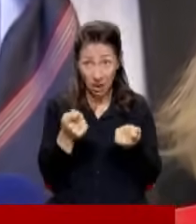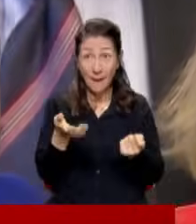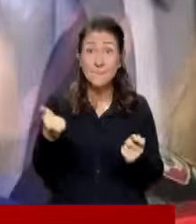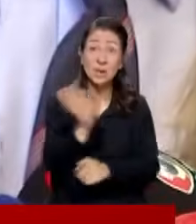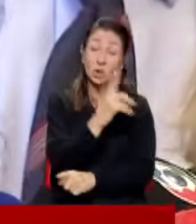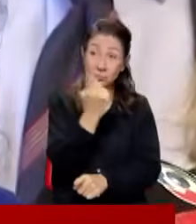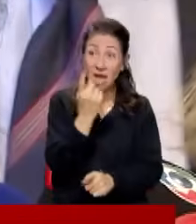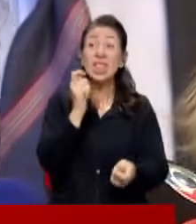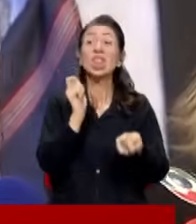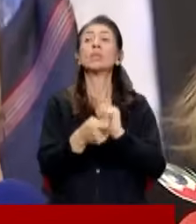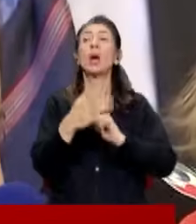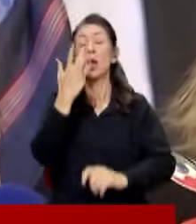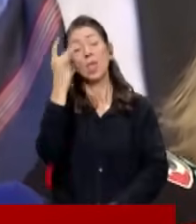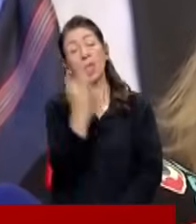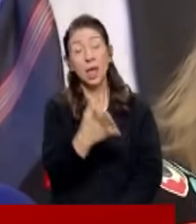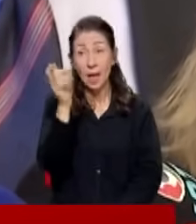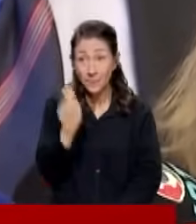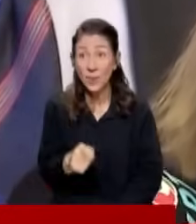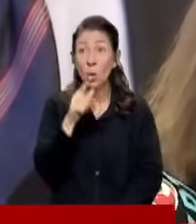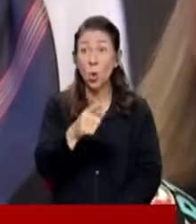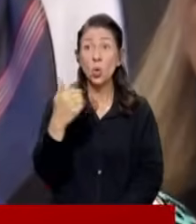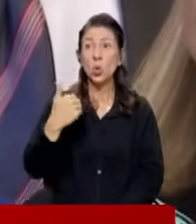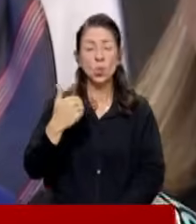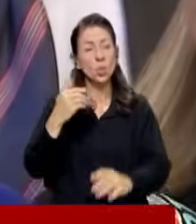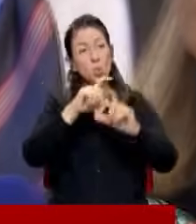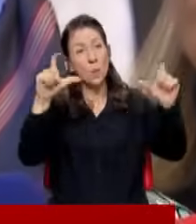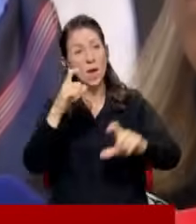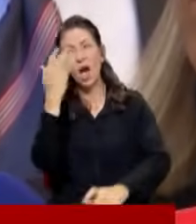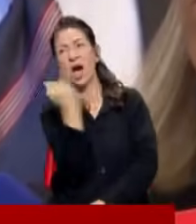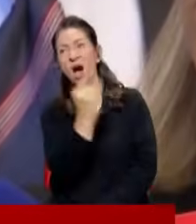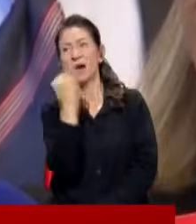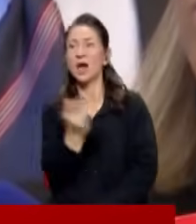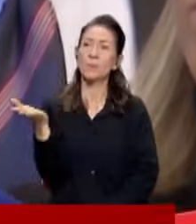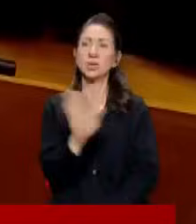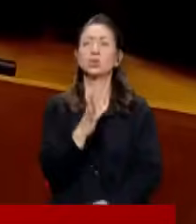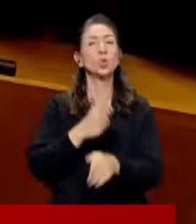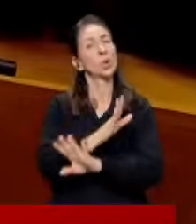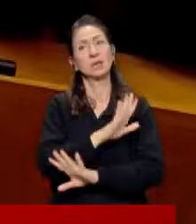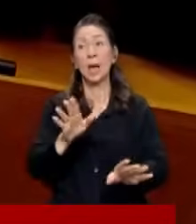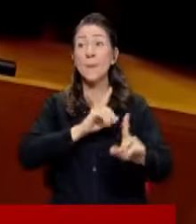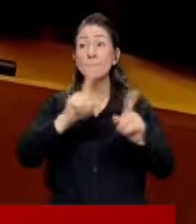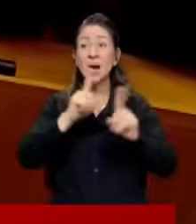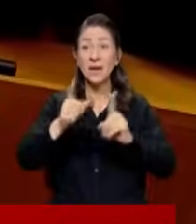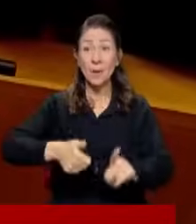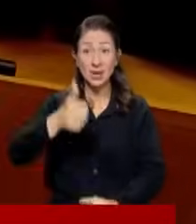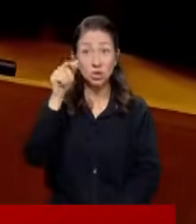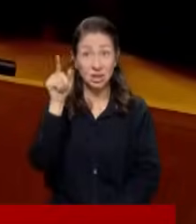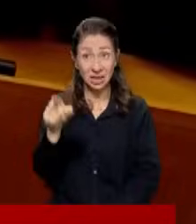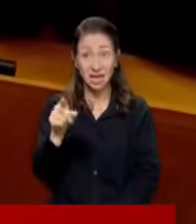başka bir şeydir. Değişmeden yok saymak ve o kurumlara hakaret etmek başka bir şeydir. Doğru bulmam. Mahkeme